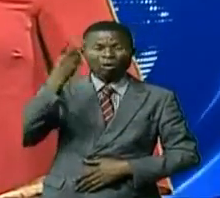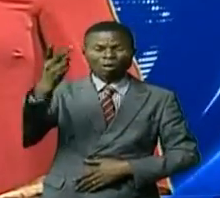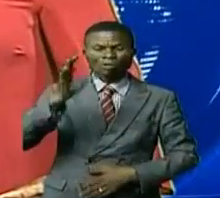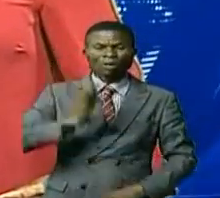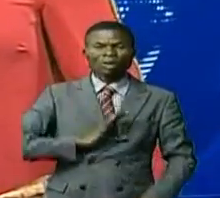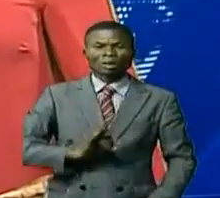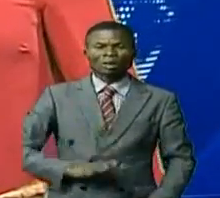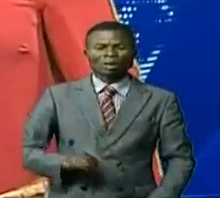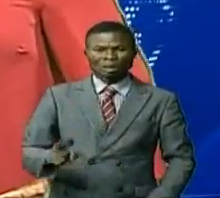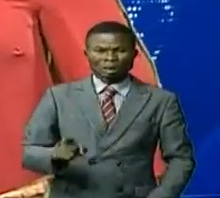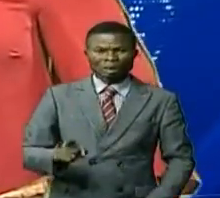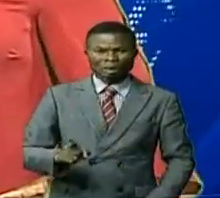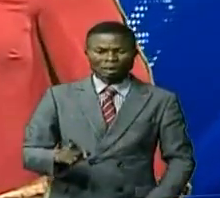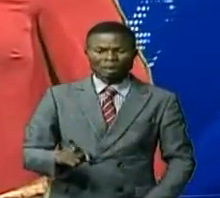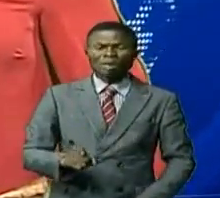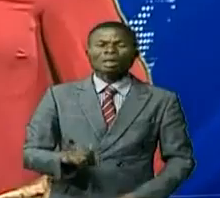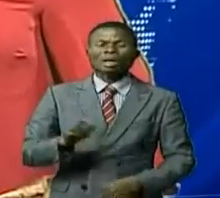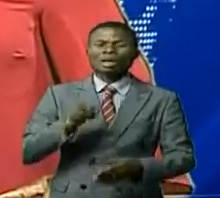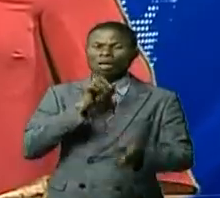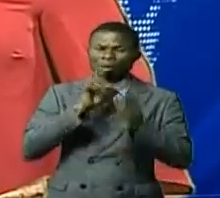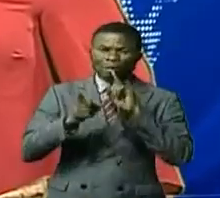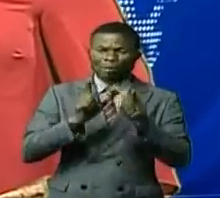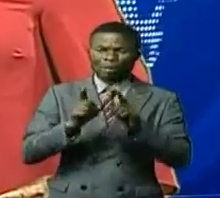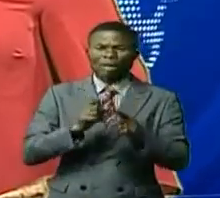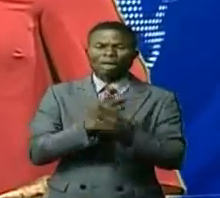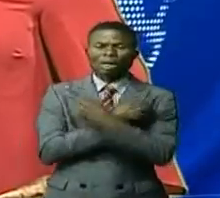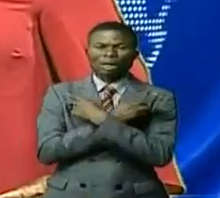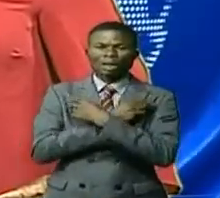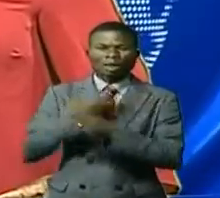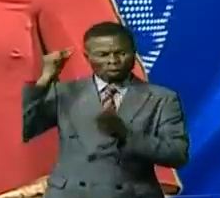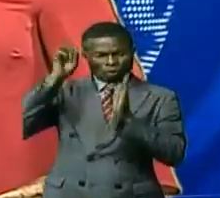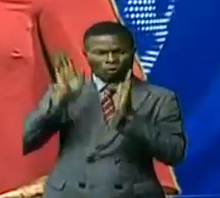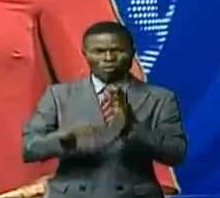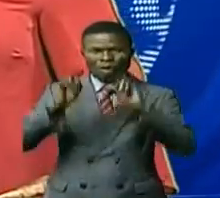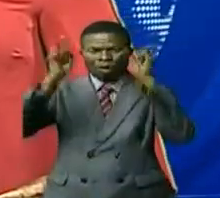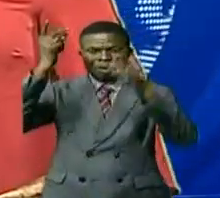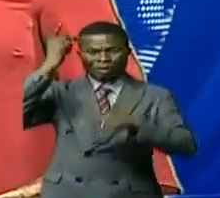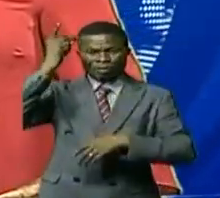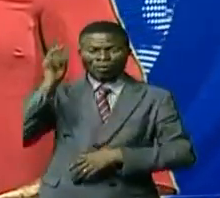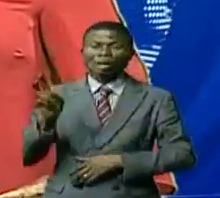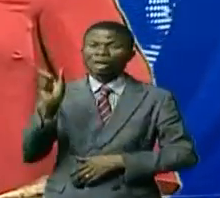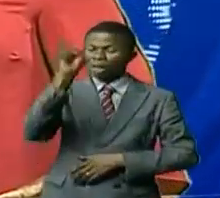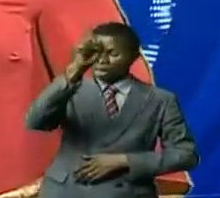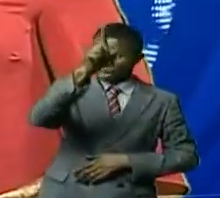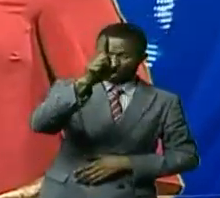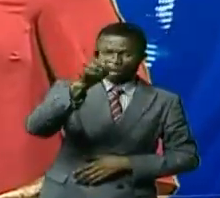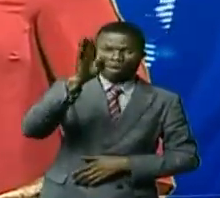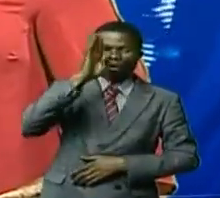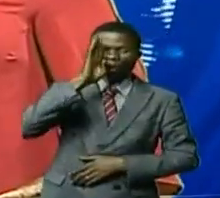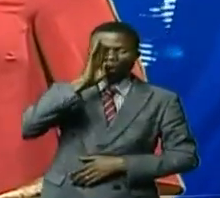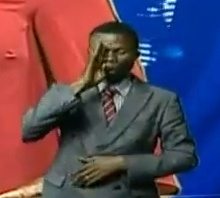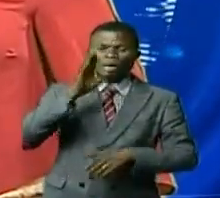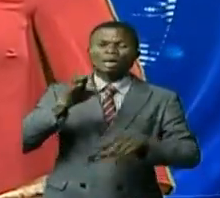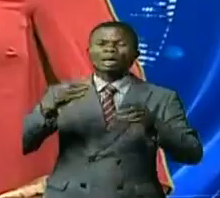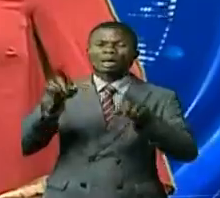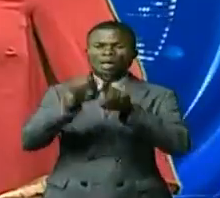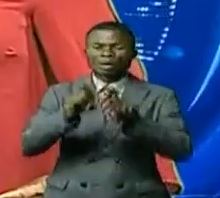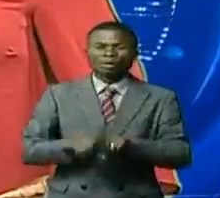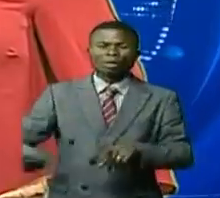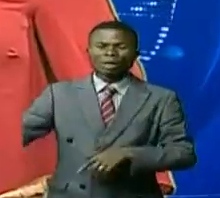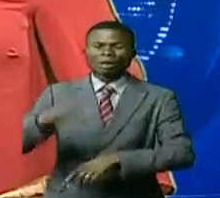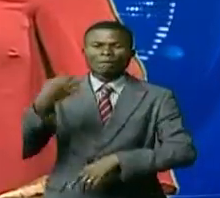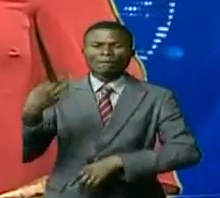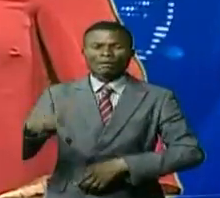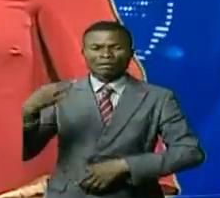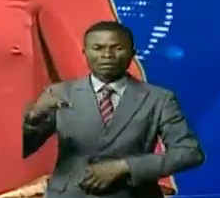l'État était l'essentiel du bref séjour du gouverneur de la ville de Kinshasa, Jean-Tini Ngobila Maka, à Bruxelles et à Paris. Il l'a dit à la presse